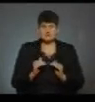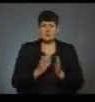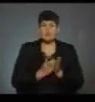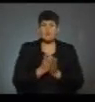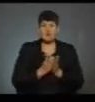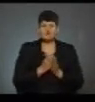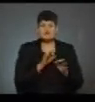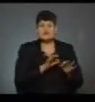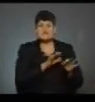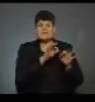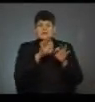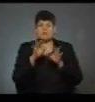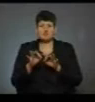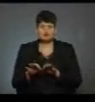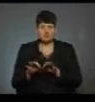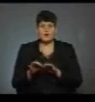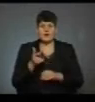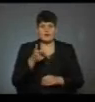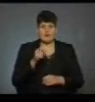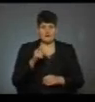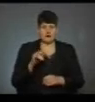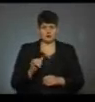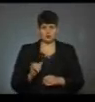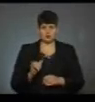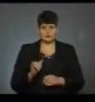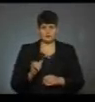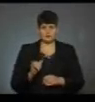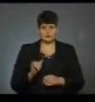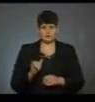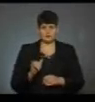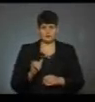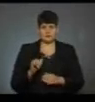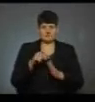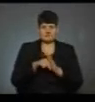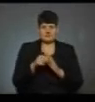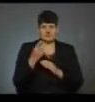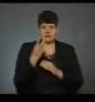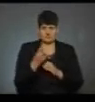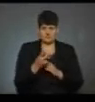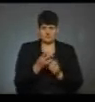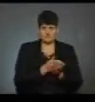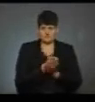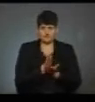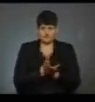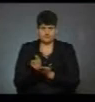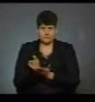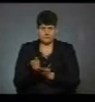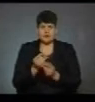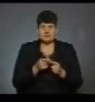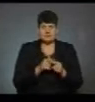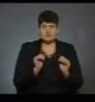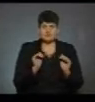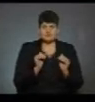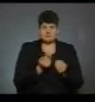з транспортування газу в складі двох складових, це